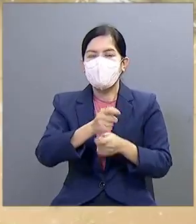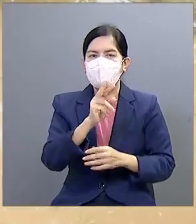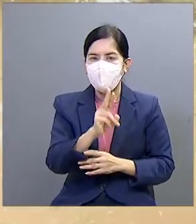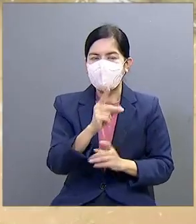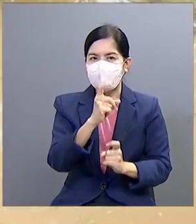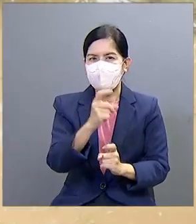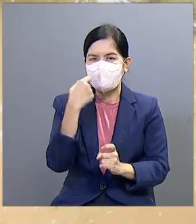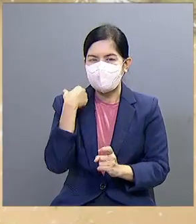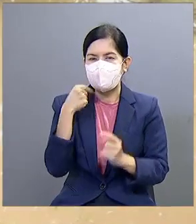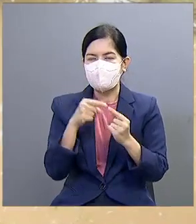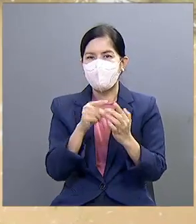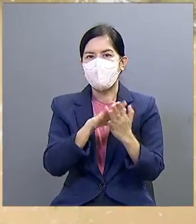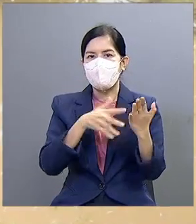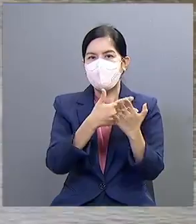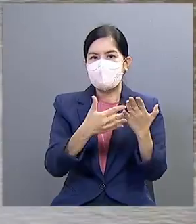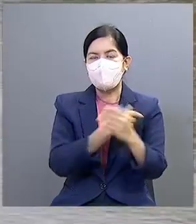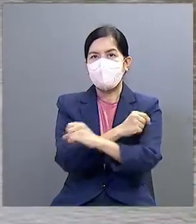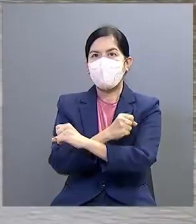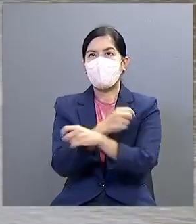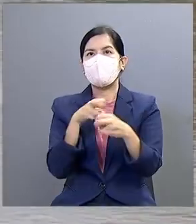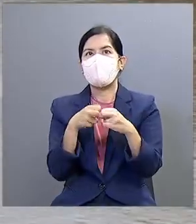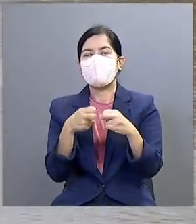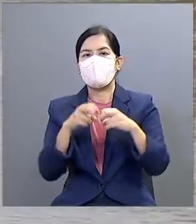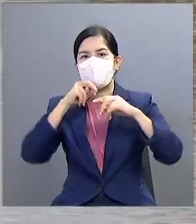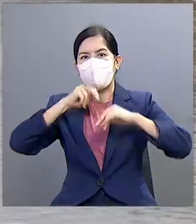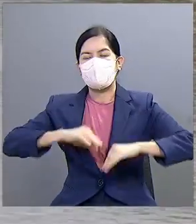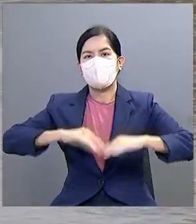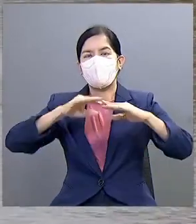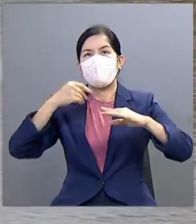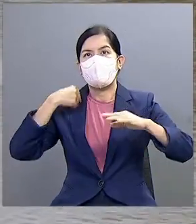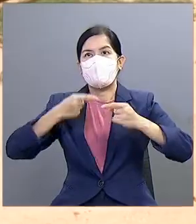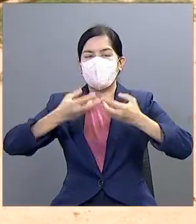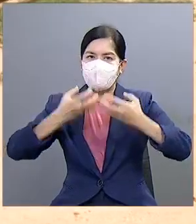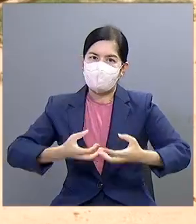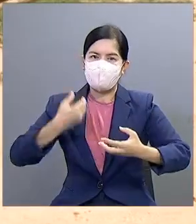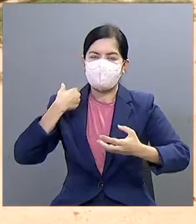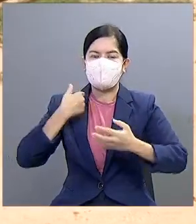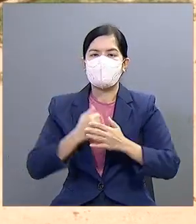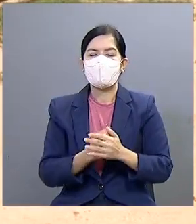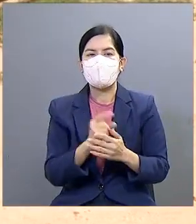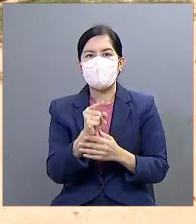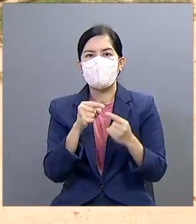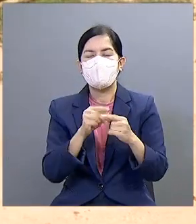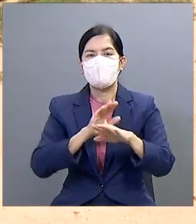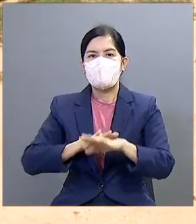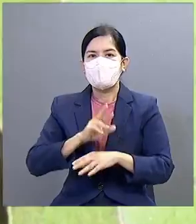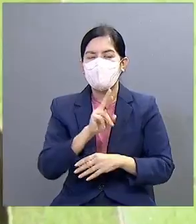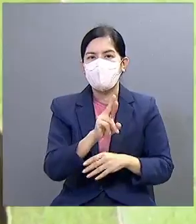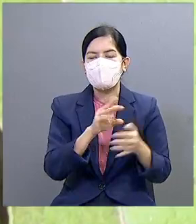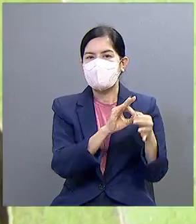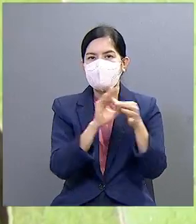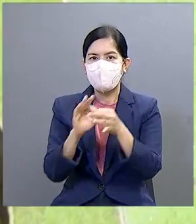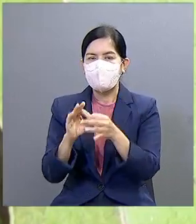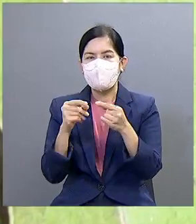เกิดขึ้นจากสภาวะน้ำท่วมฉับพลันน้ำป่าไหลหลากและน้ำล้นตลิ่งนอกจากนี้ก็ควรระวังและป้องกันการระบาดของโรคพืชที่เกิดจากเชื้อ